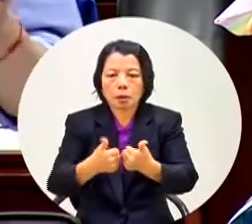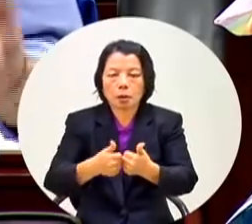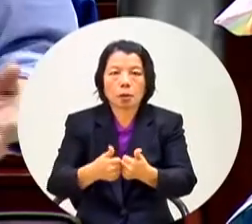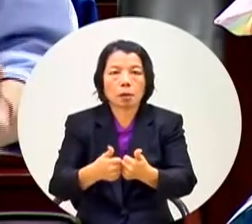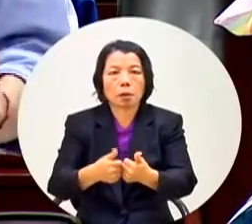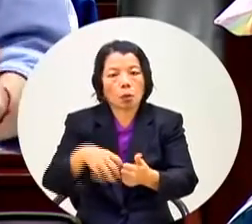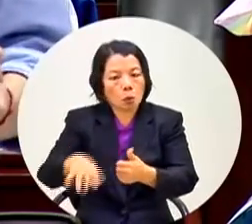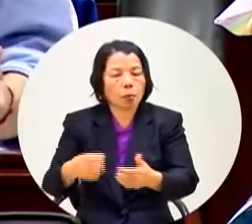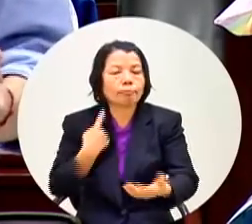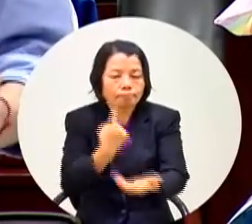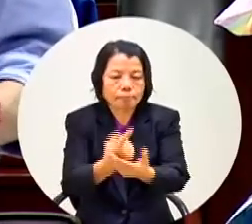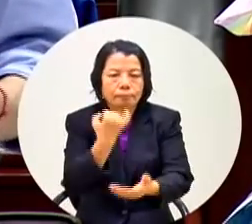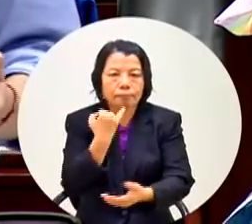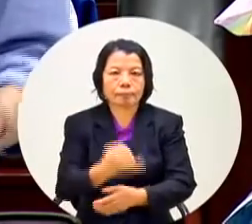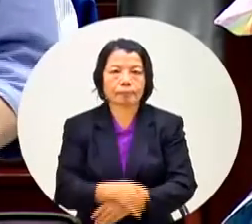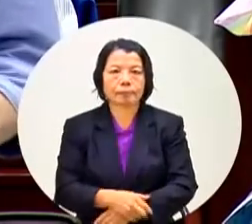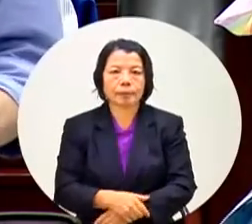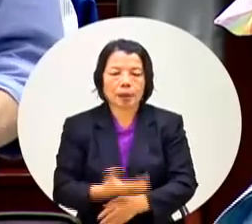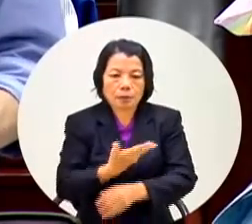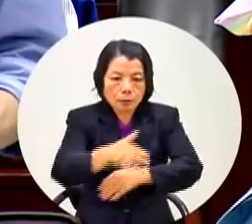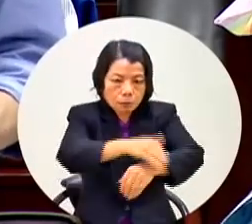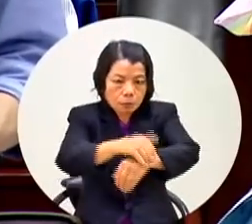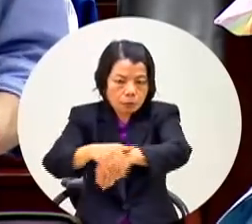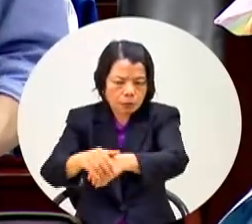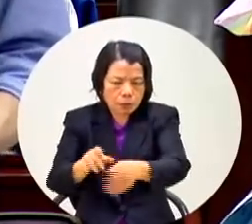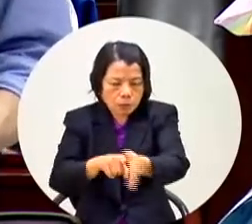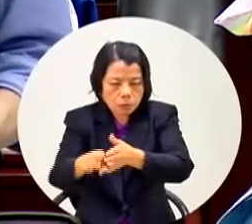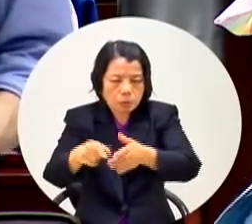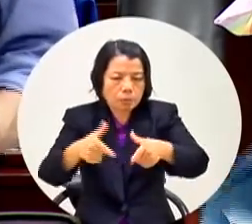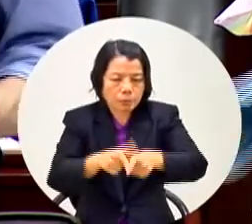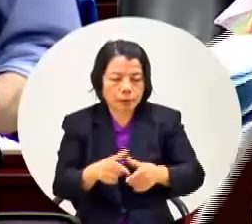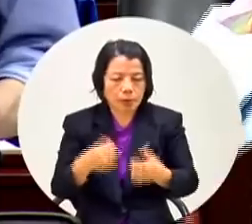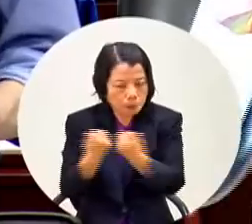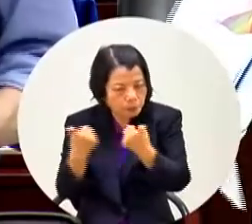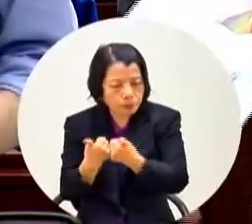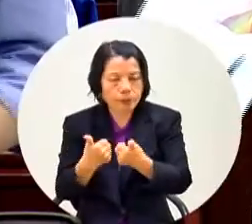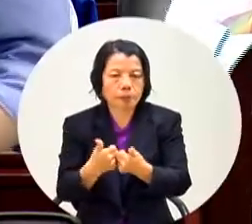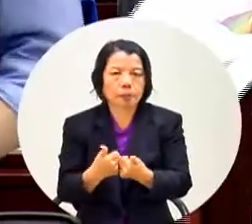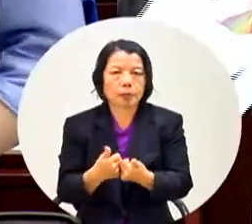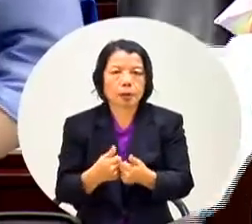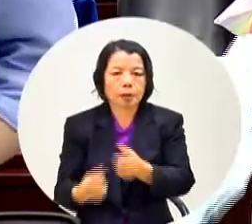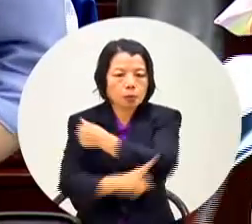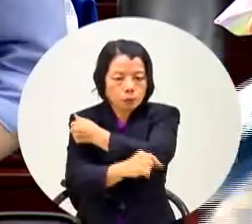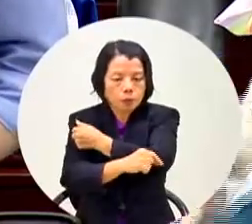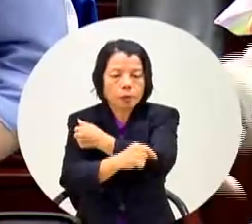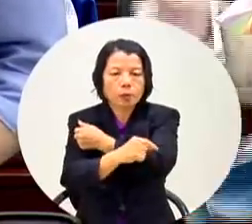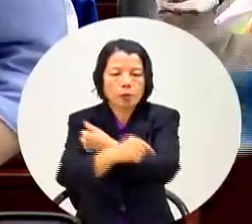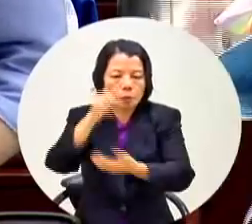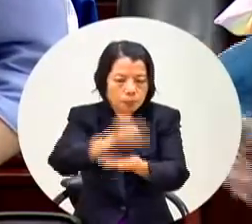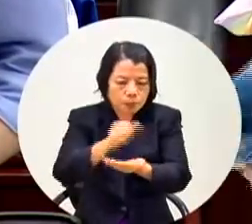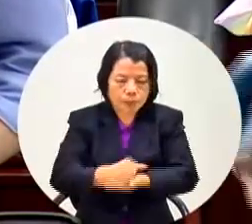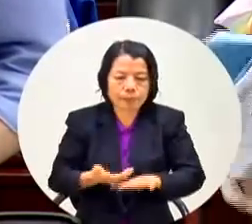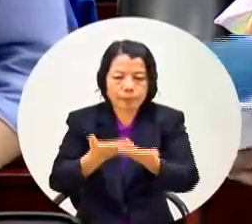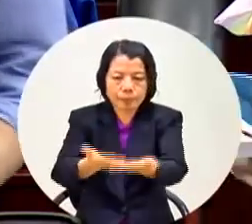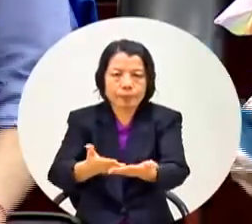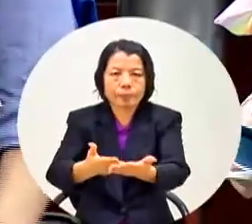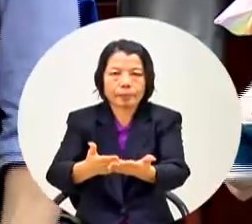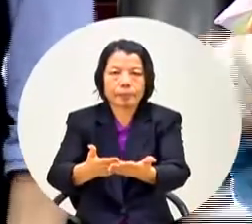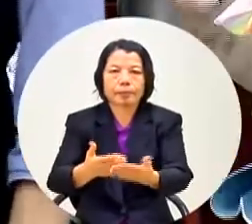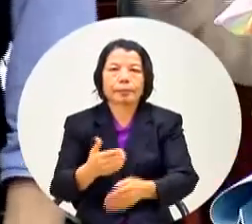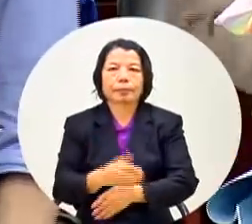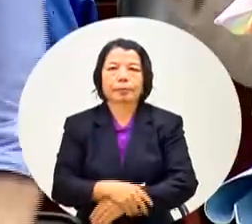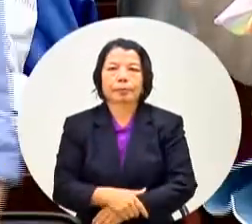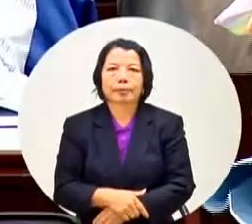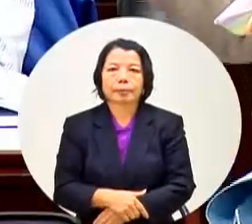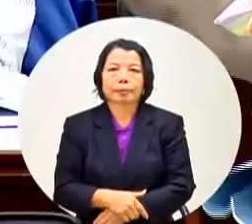专家专心去开会，开完会的结论我们送议会。那 可是其实这个到底会不会盖，最后决定权还是在市